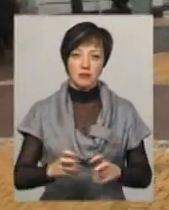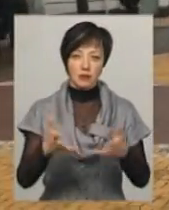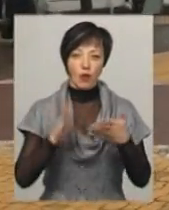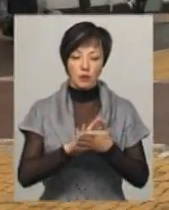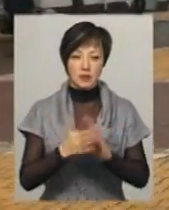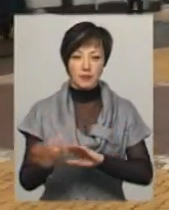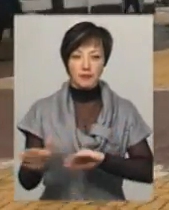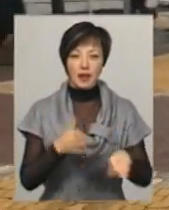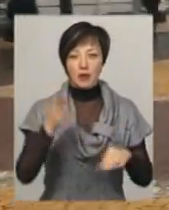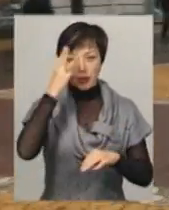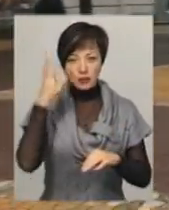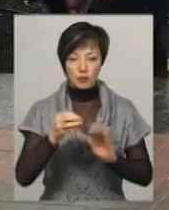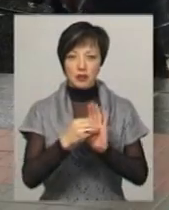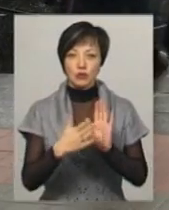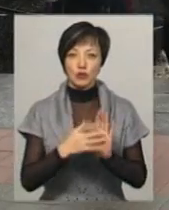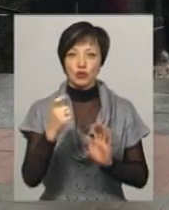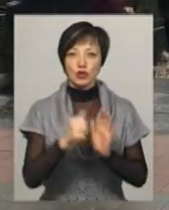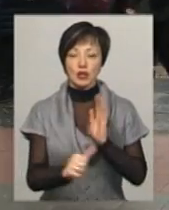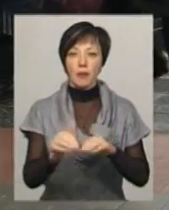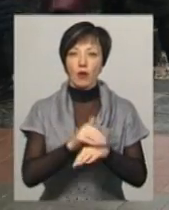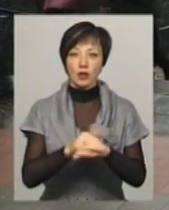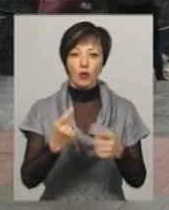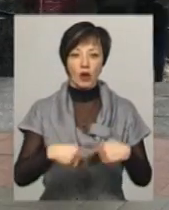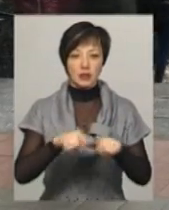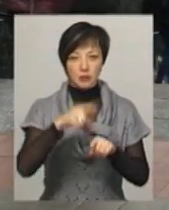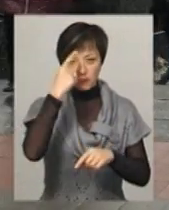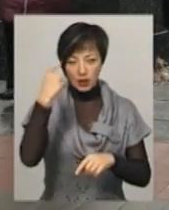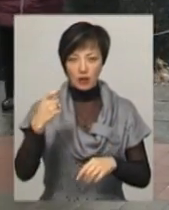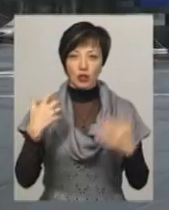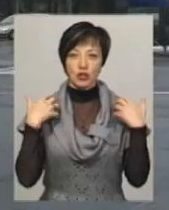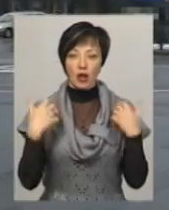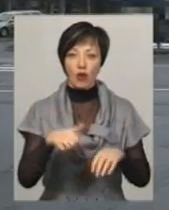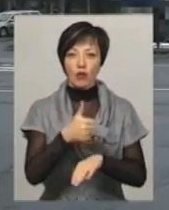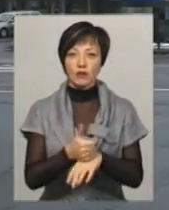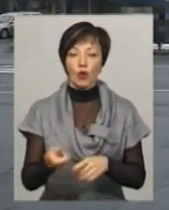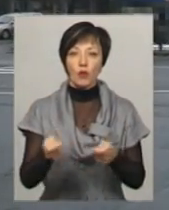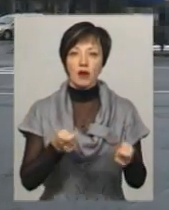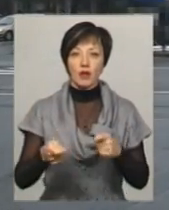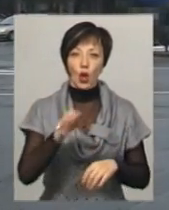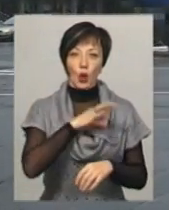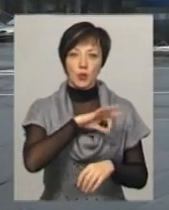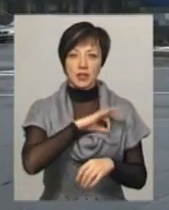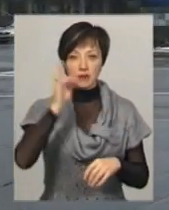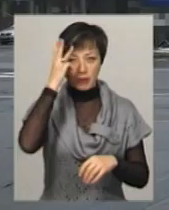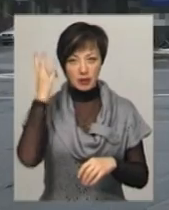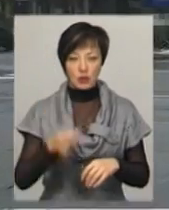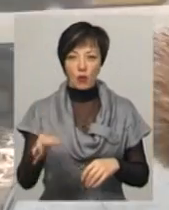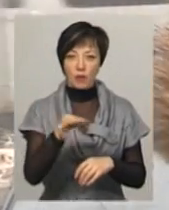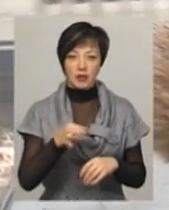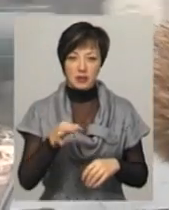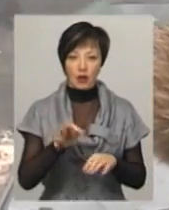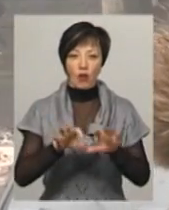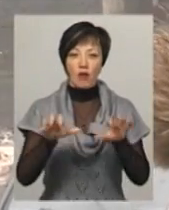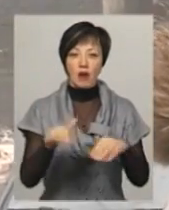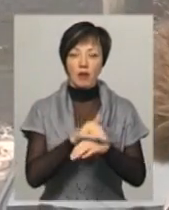області зареєстровано 160 благодійних організацій, повідомляє начальник головного територіального управління юстиції у Хмельницькій області Віктор Худяк.